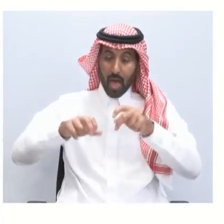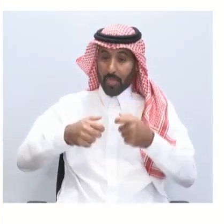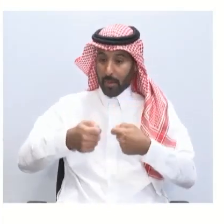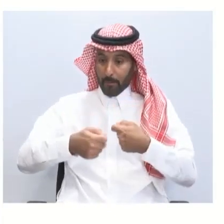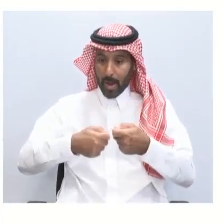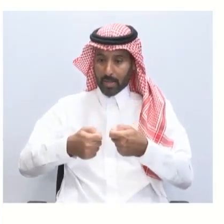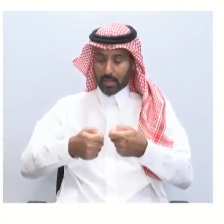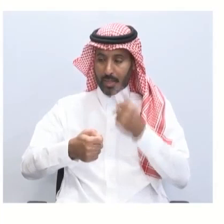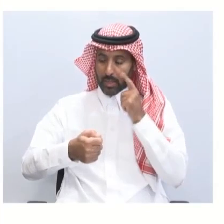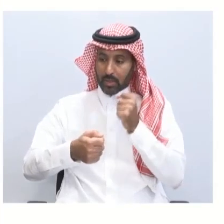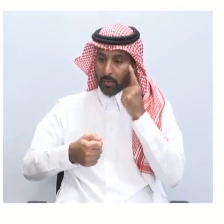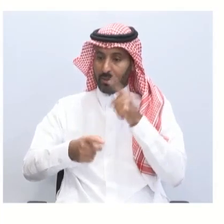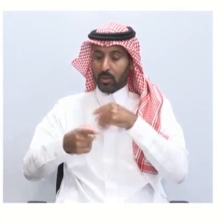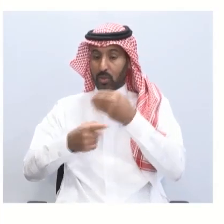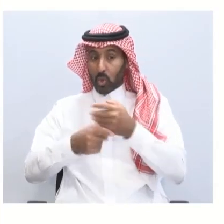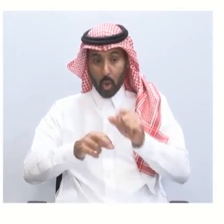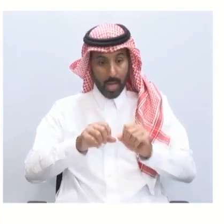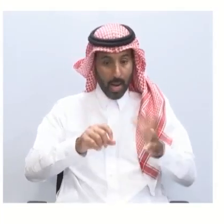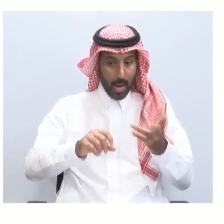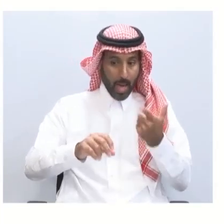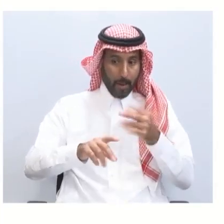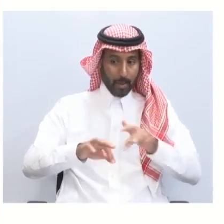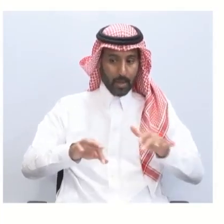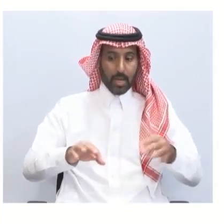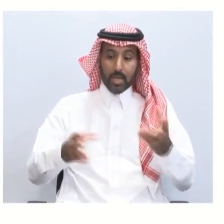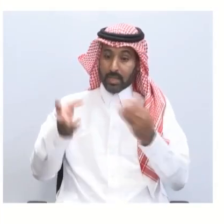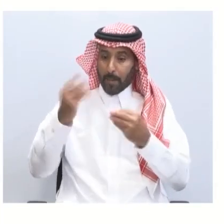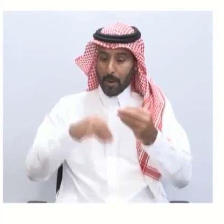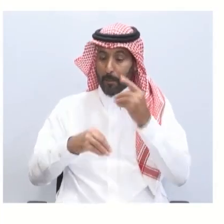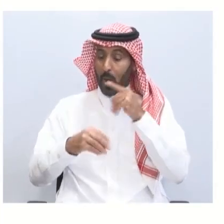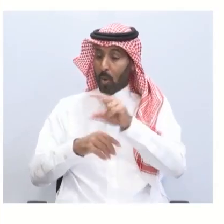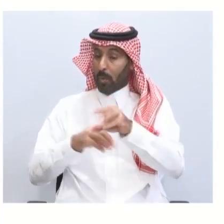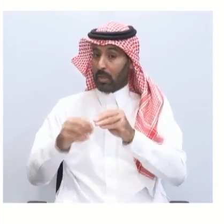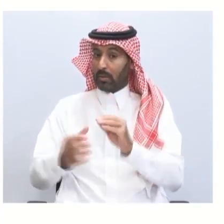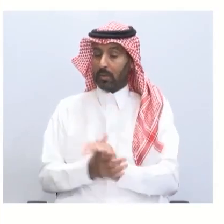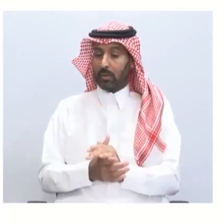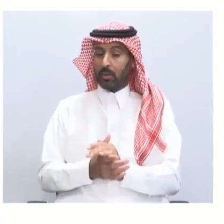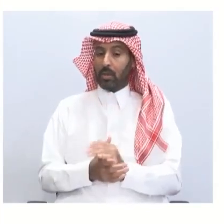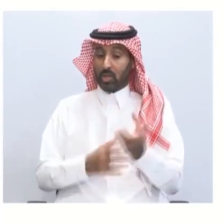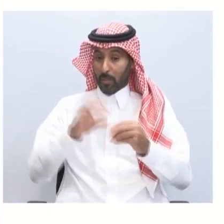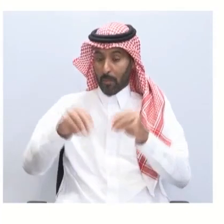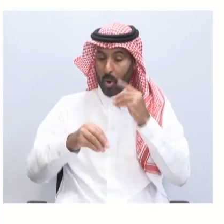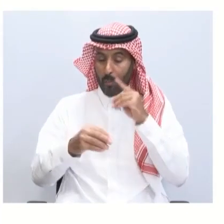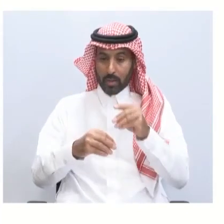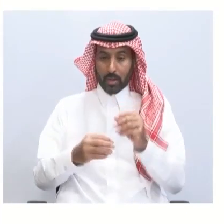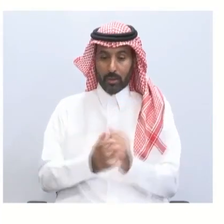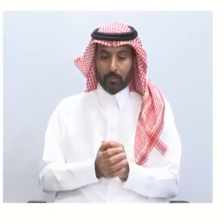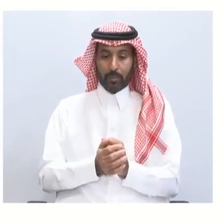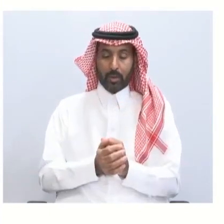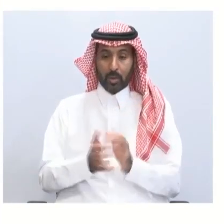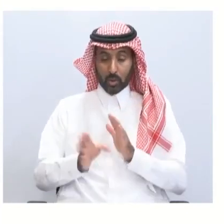لتبع سلوك المستخدم الرقمي لجمع المعلومات عنه يتم جمع معلومات عنه